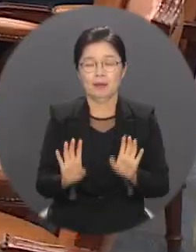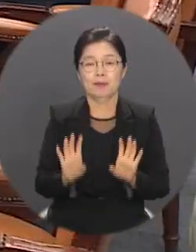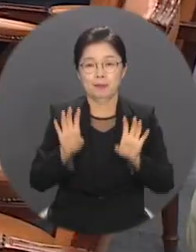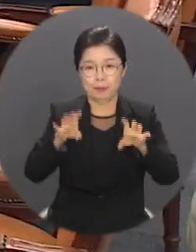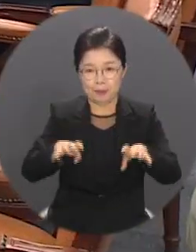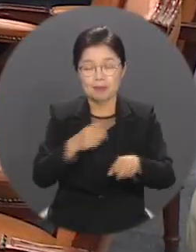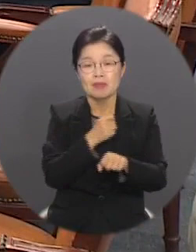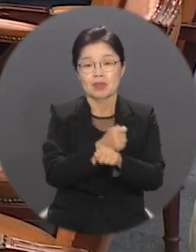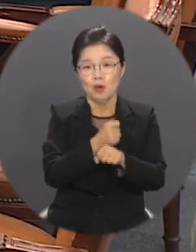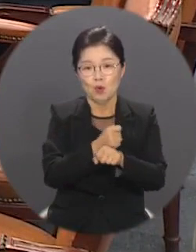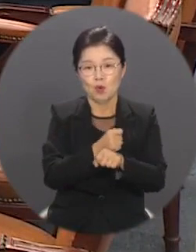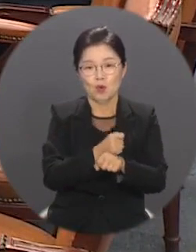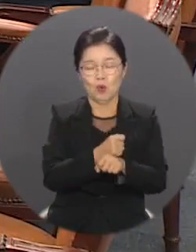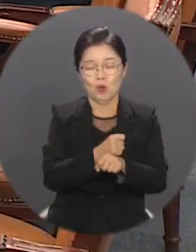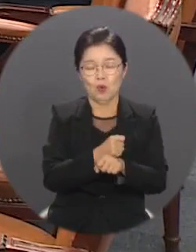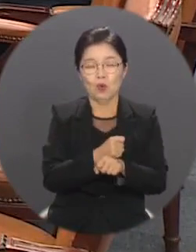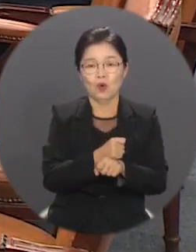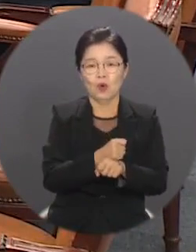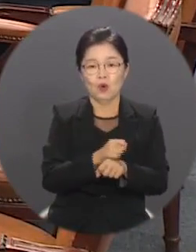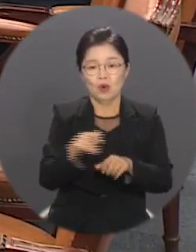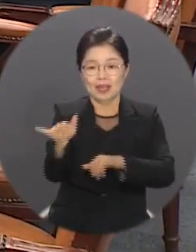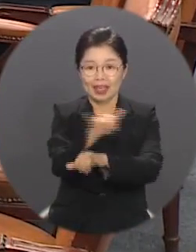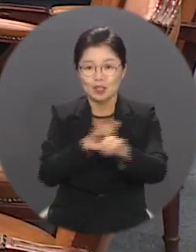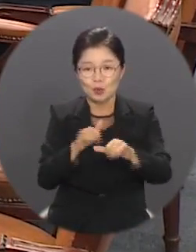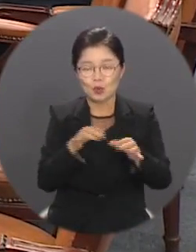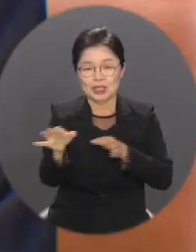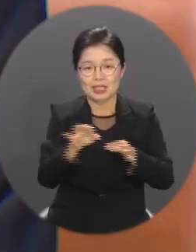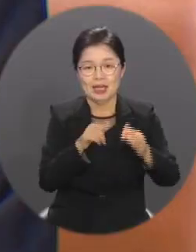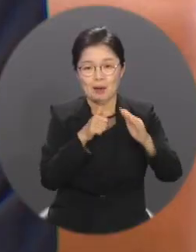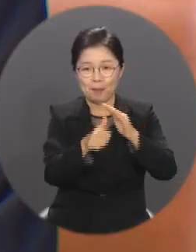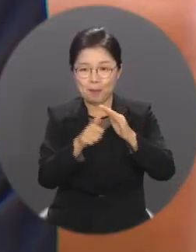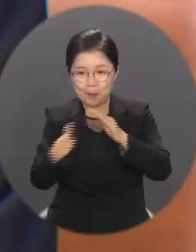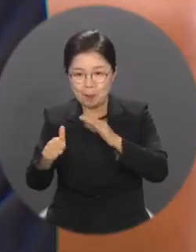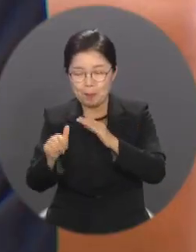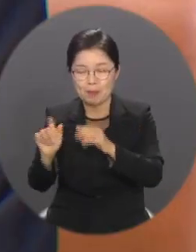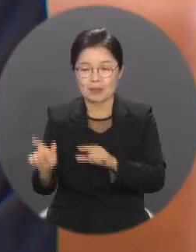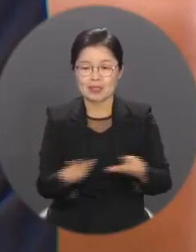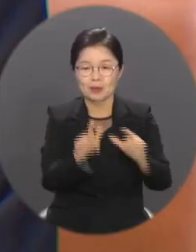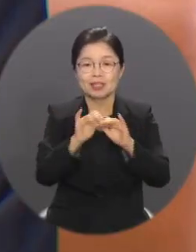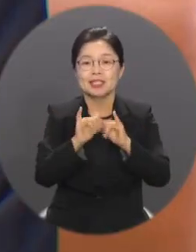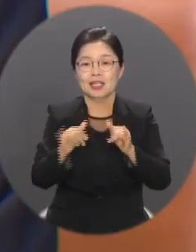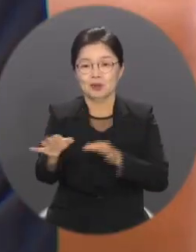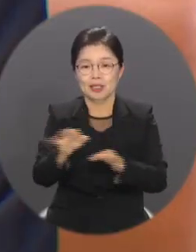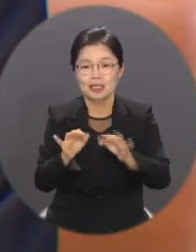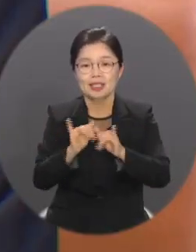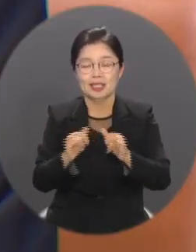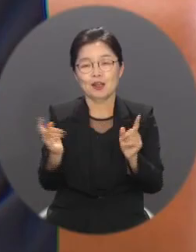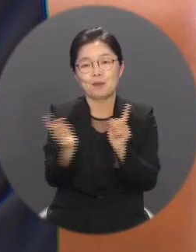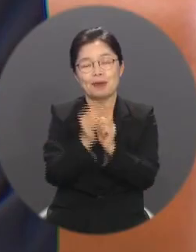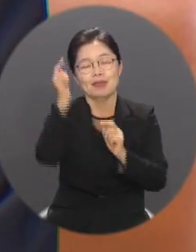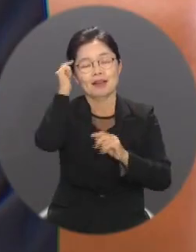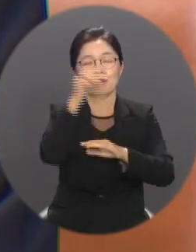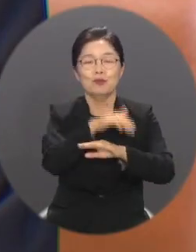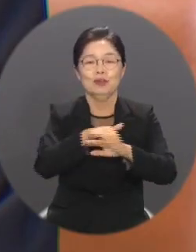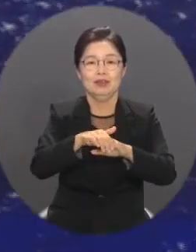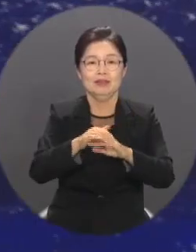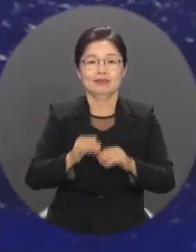민생현장 방문 의 일환으로 양동시장 을 찾아 시장 상인들과 시민들을 만날 계획입니다